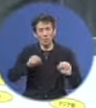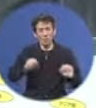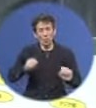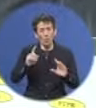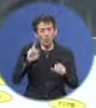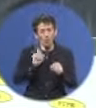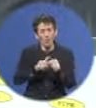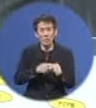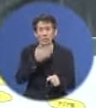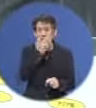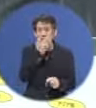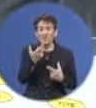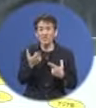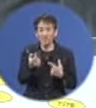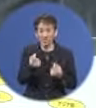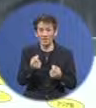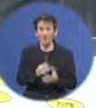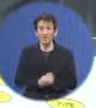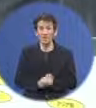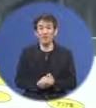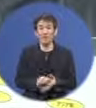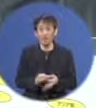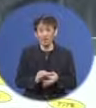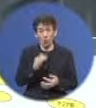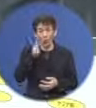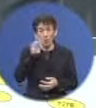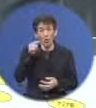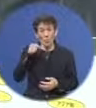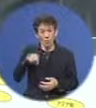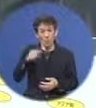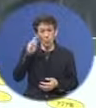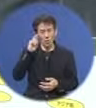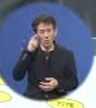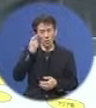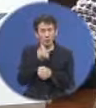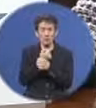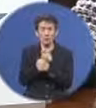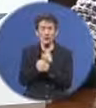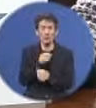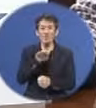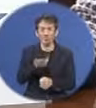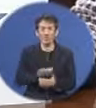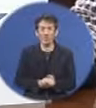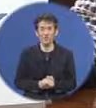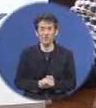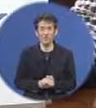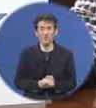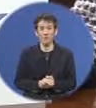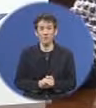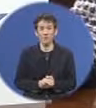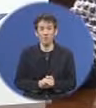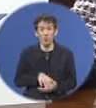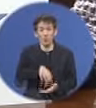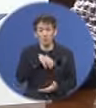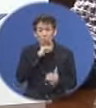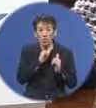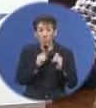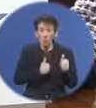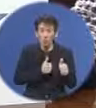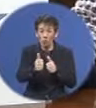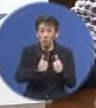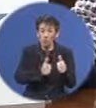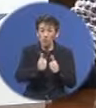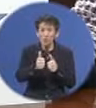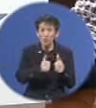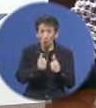変いいと思うんですね、はい、それでちょっとね和歌山県もいろいろ工夫をしておりまして、これから高齢者のスポーツを大事